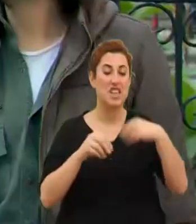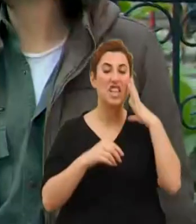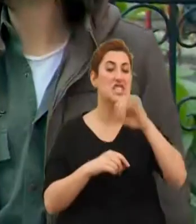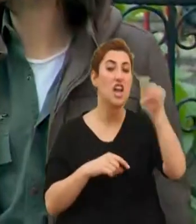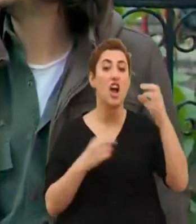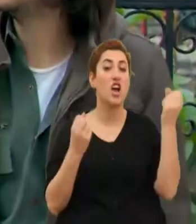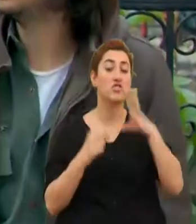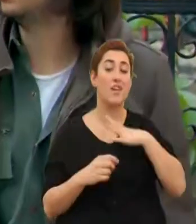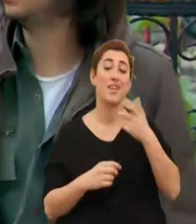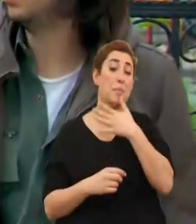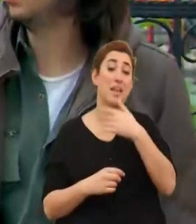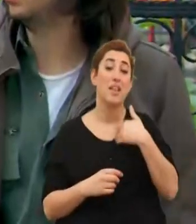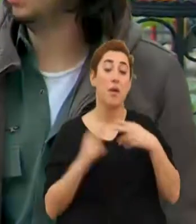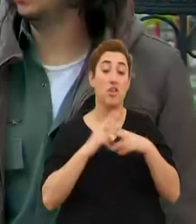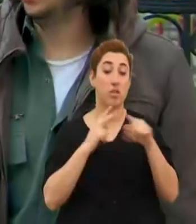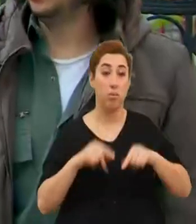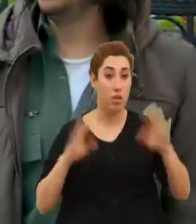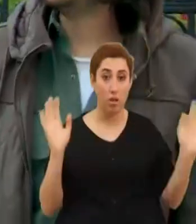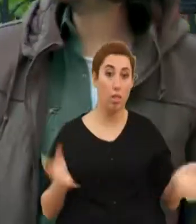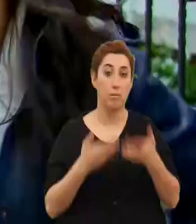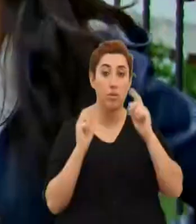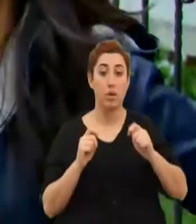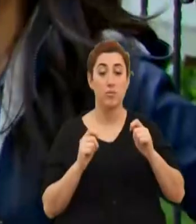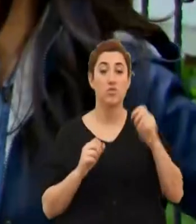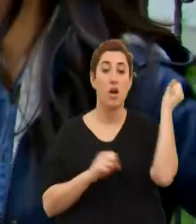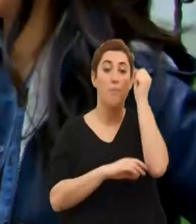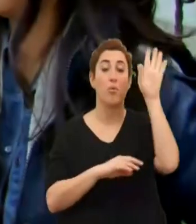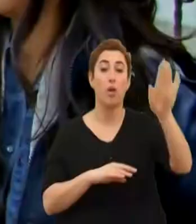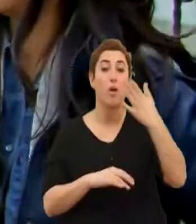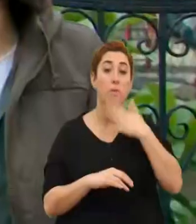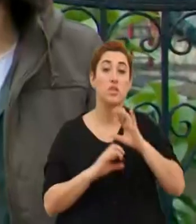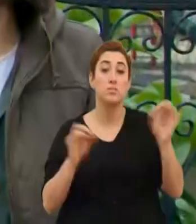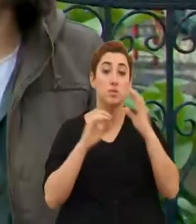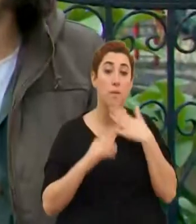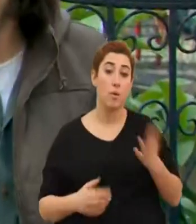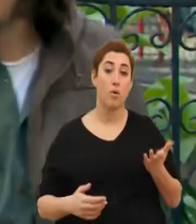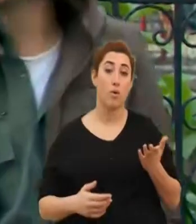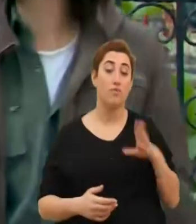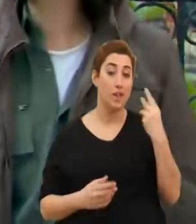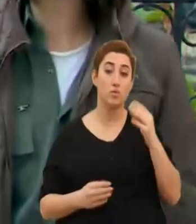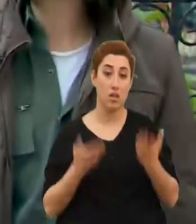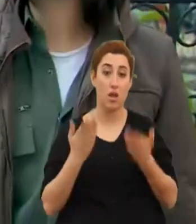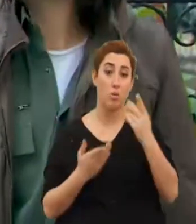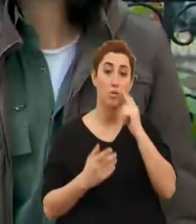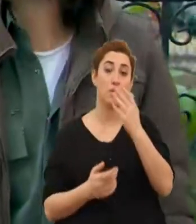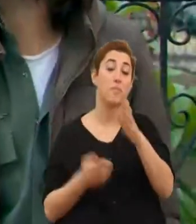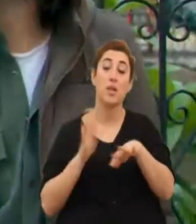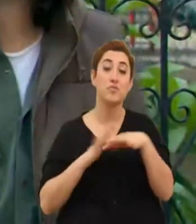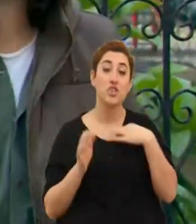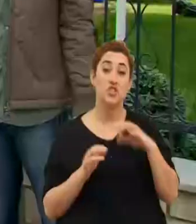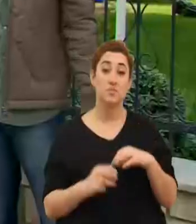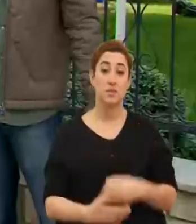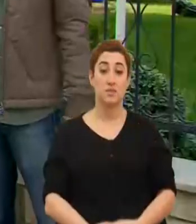ya? Ya ne bileyim hayatım işte alelacele böyle birden çıkınca kamyonette kaldı. Yok ki hiçbir şey. Ne ha. Güzel tartıyordu adam ya. Ne yapacağız